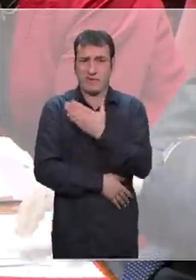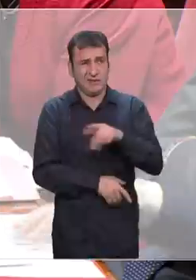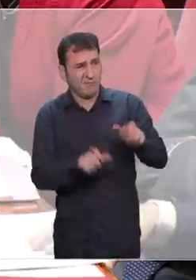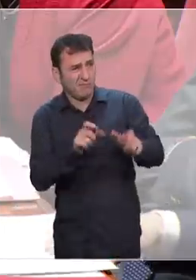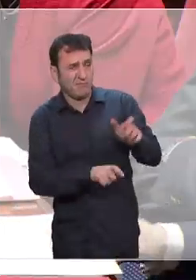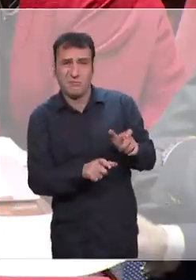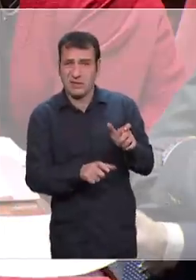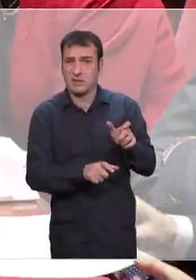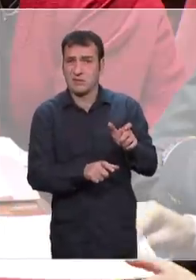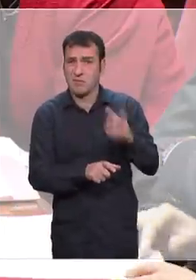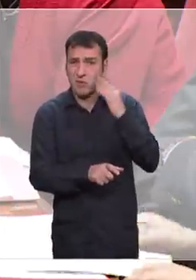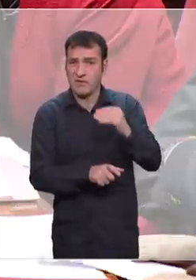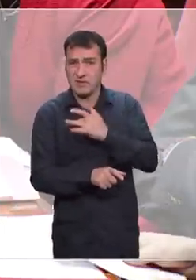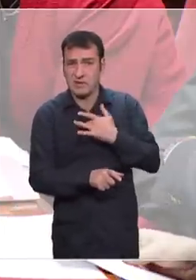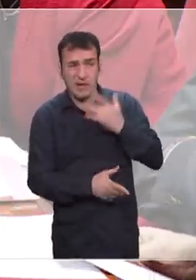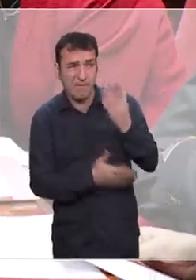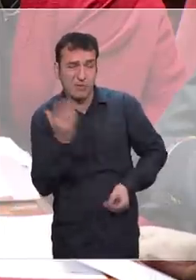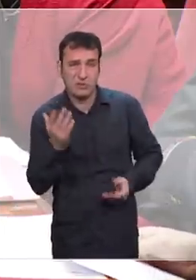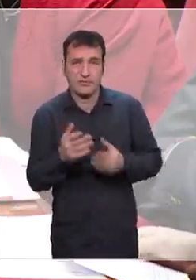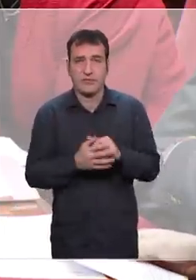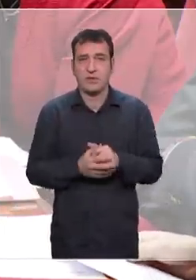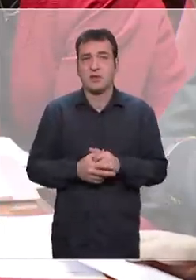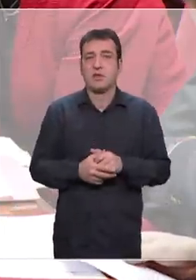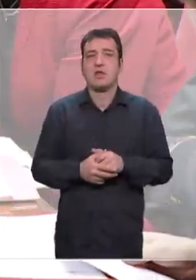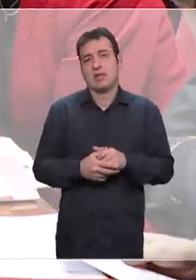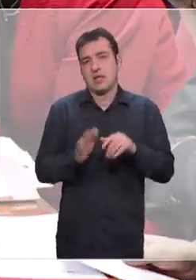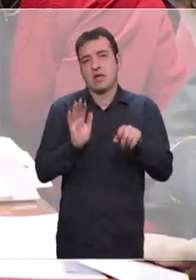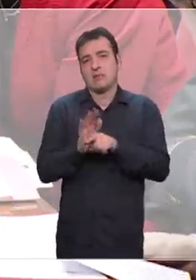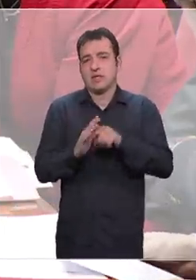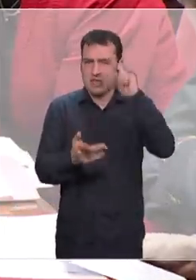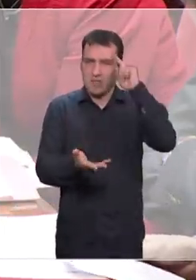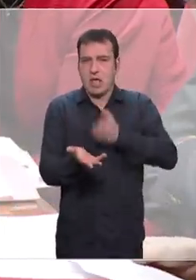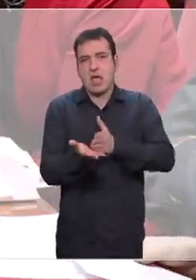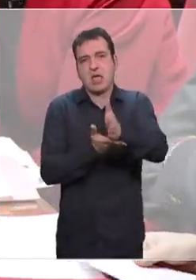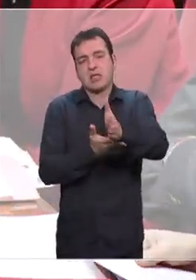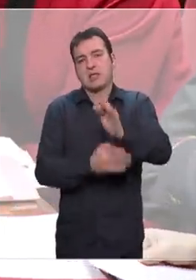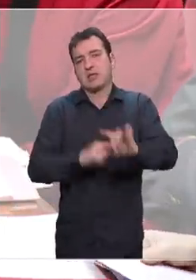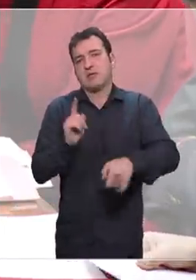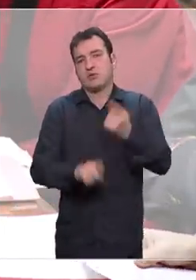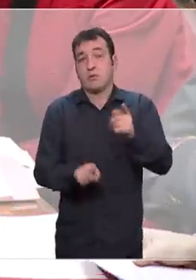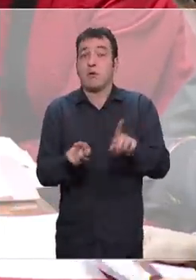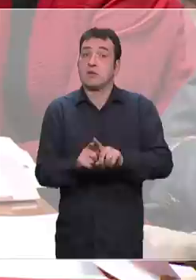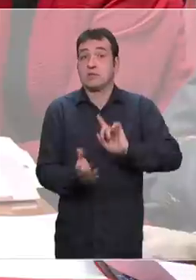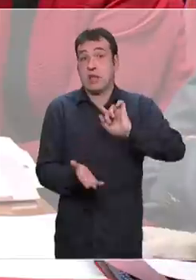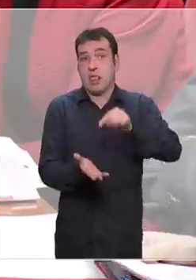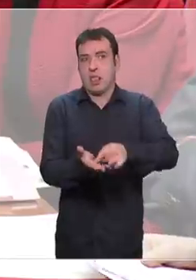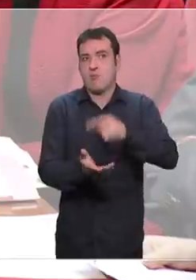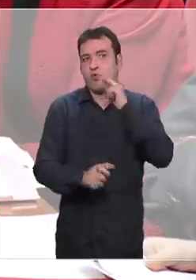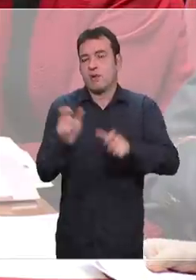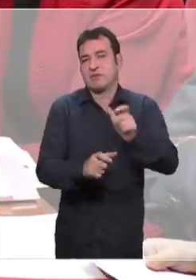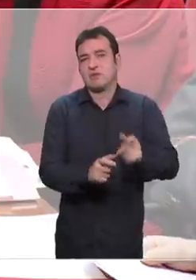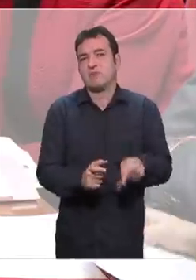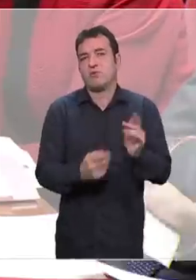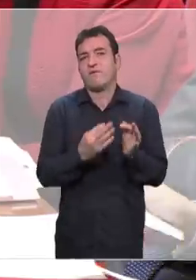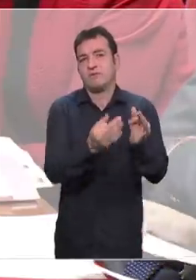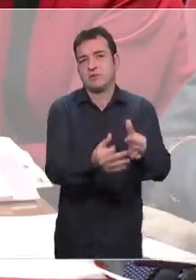nos établissements de santé. C'est un principe éthique essentiel et un devoir vis-à-vis des personnes les plus vulnérables. Le gouvernement